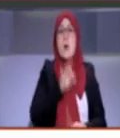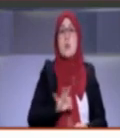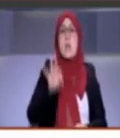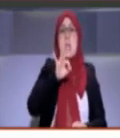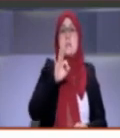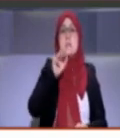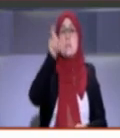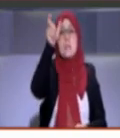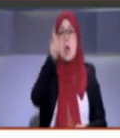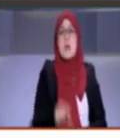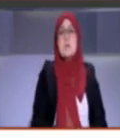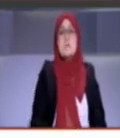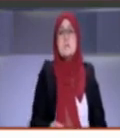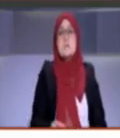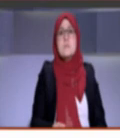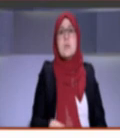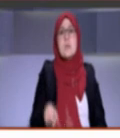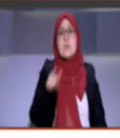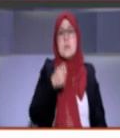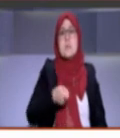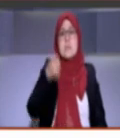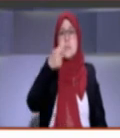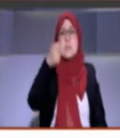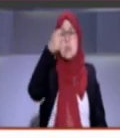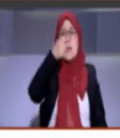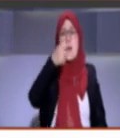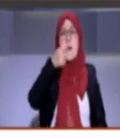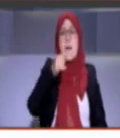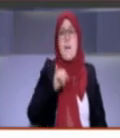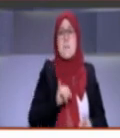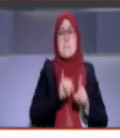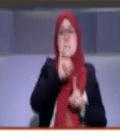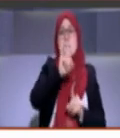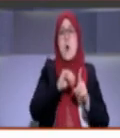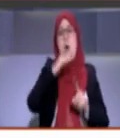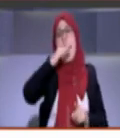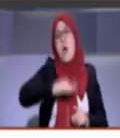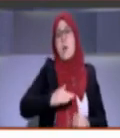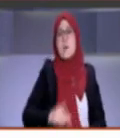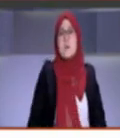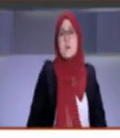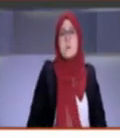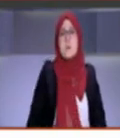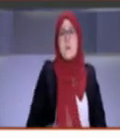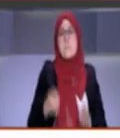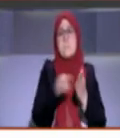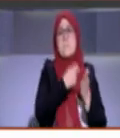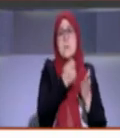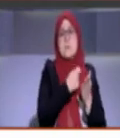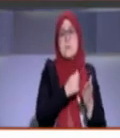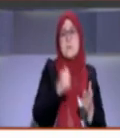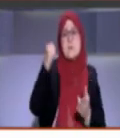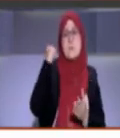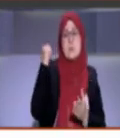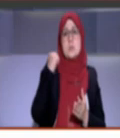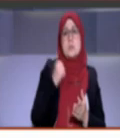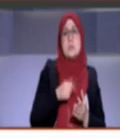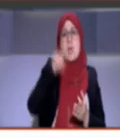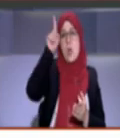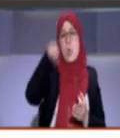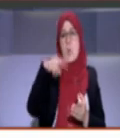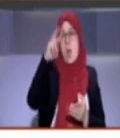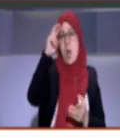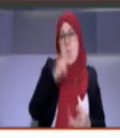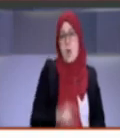2537 حالة، معتبرا أنها زيادة بمعدل أقل من الزيادة المسجلة في الإصابات أمس الأحد